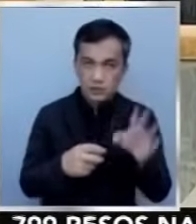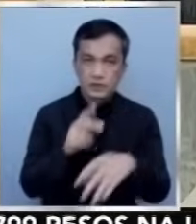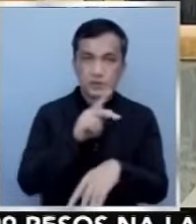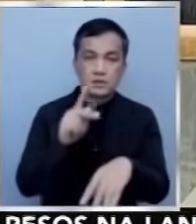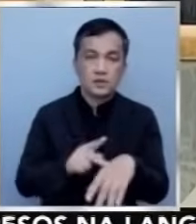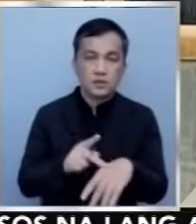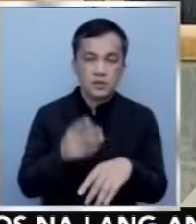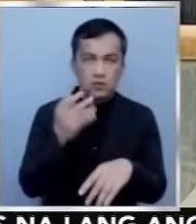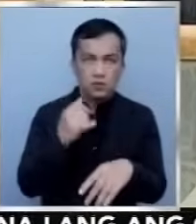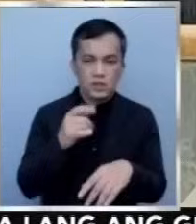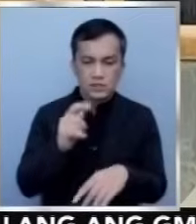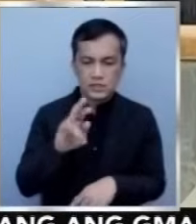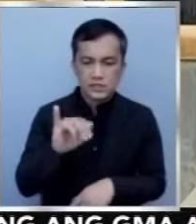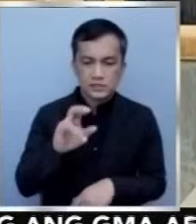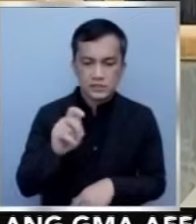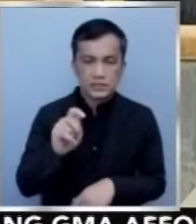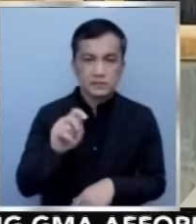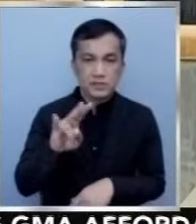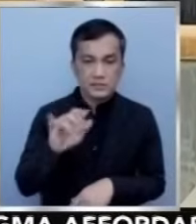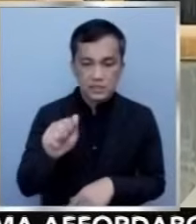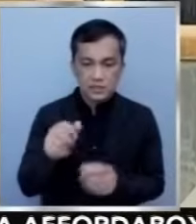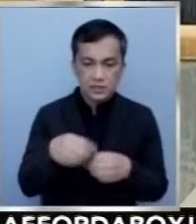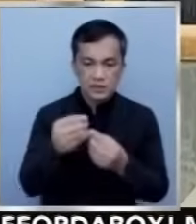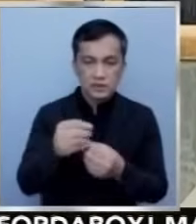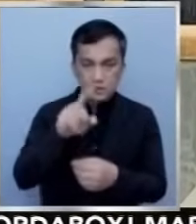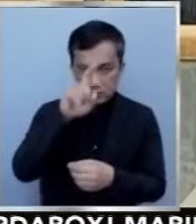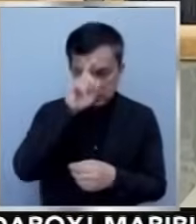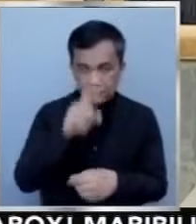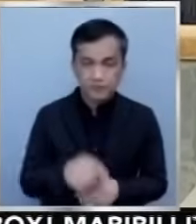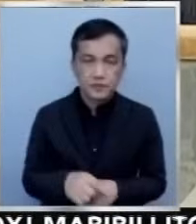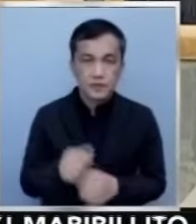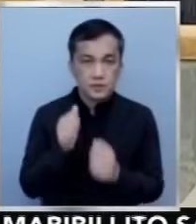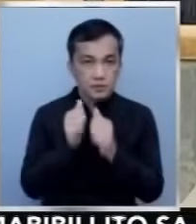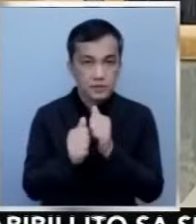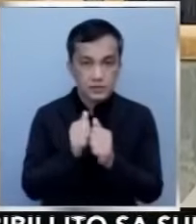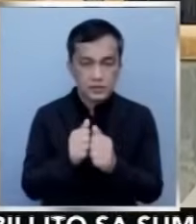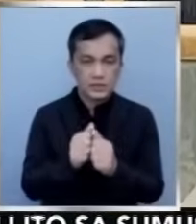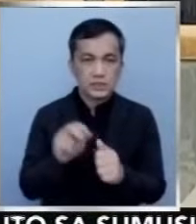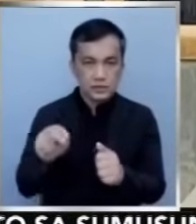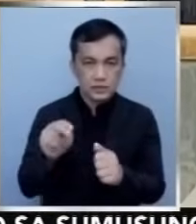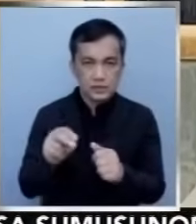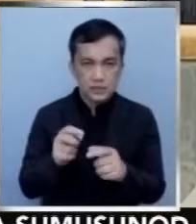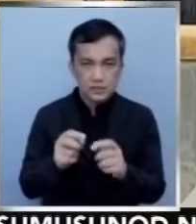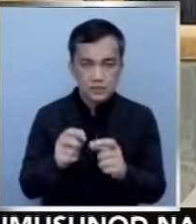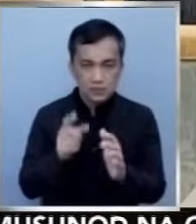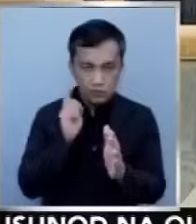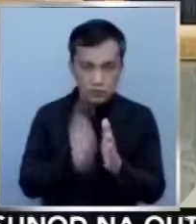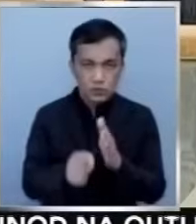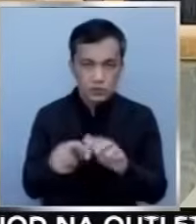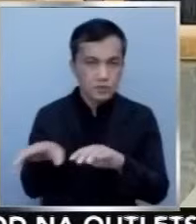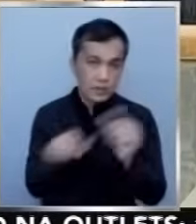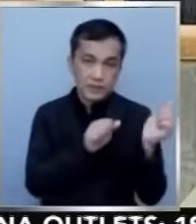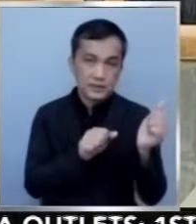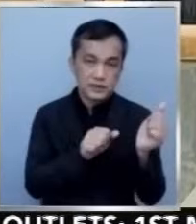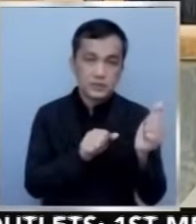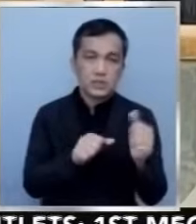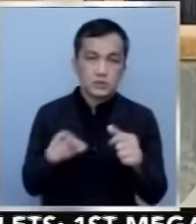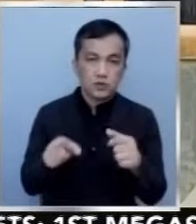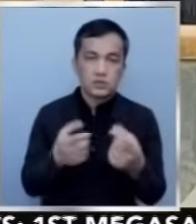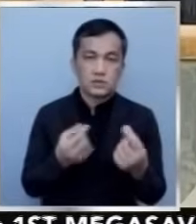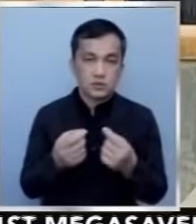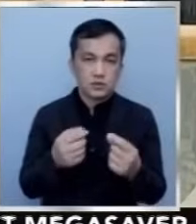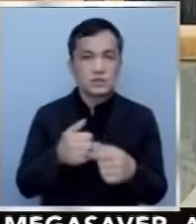transit visa lamang yung i-issue ng Egypt sa kanila. Ibig sabihin, kailangan silang agad makalabas ng bansa. Bagay na ginagawa rin ng ibang